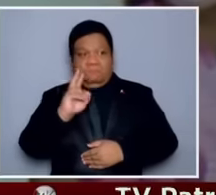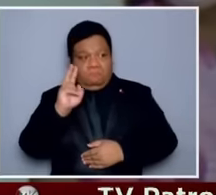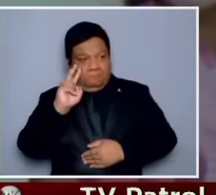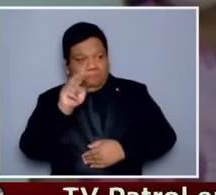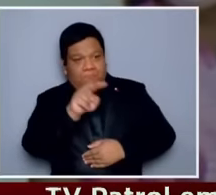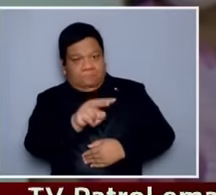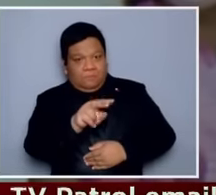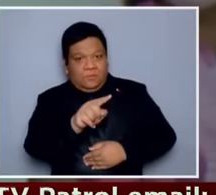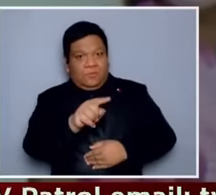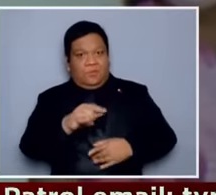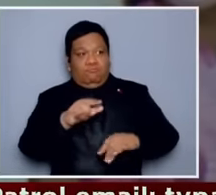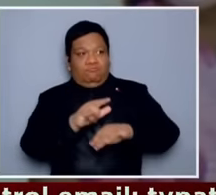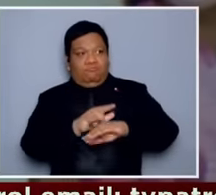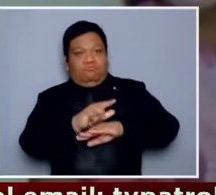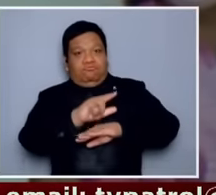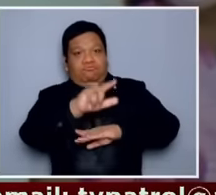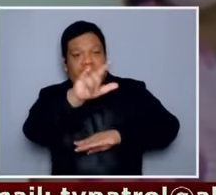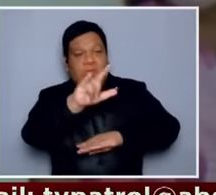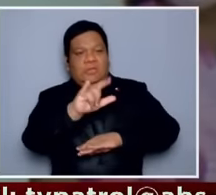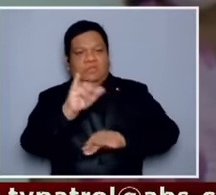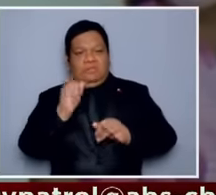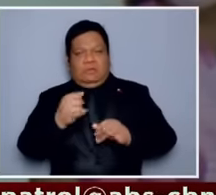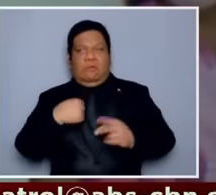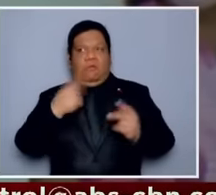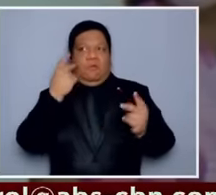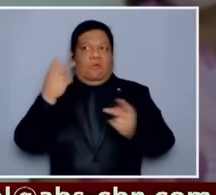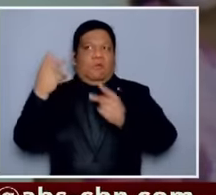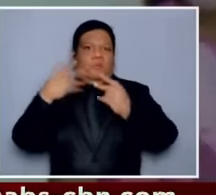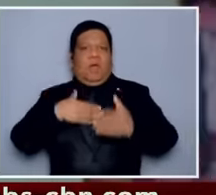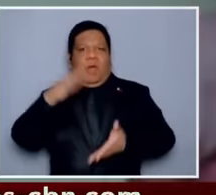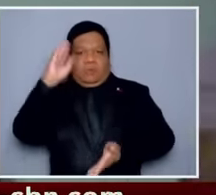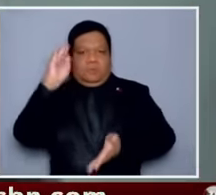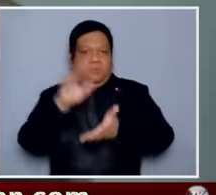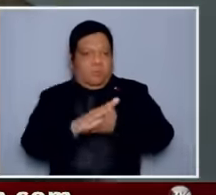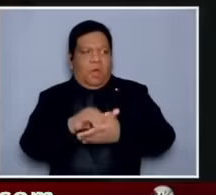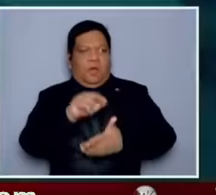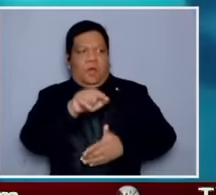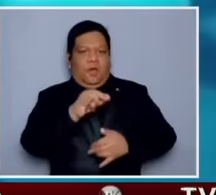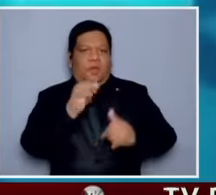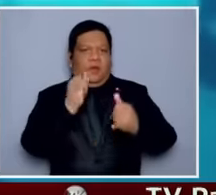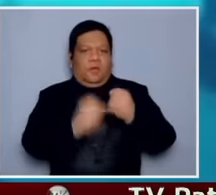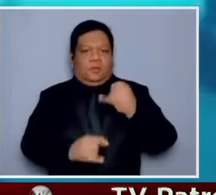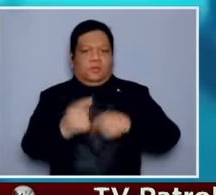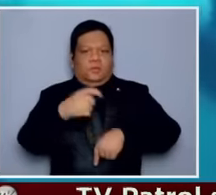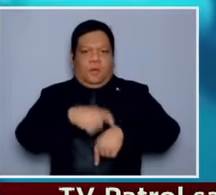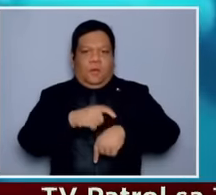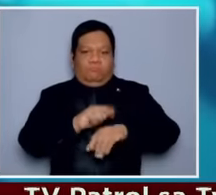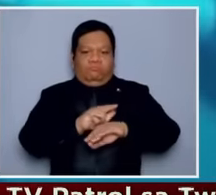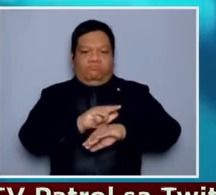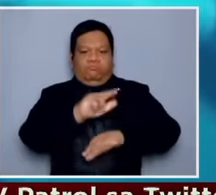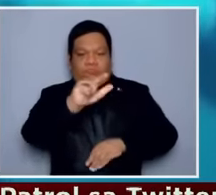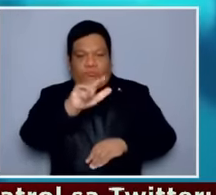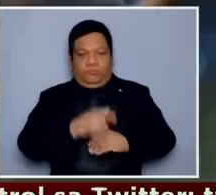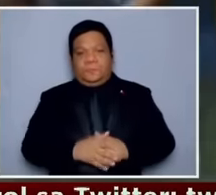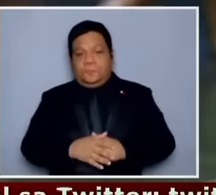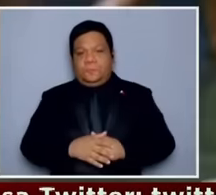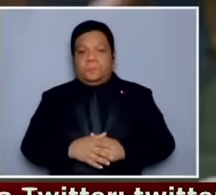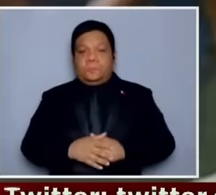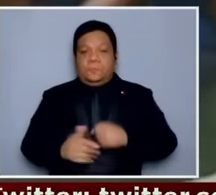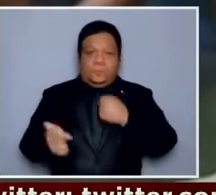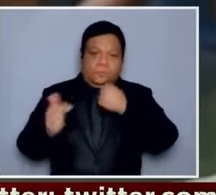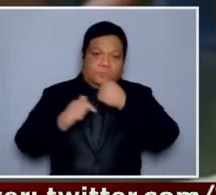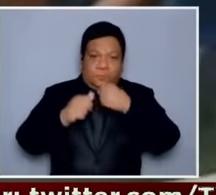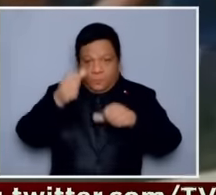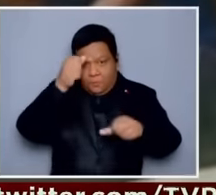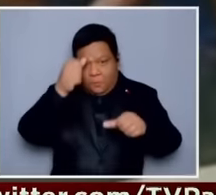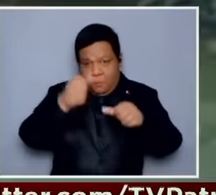ko. Kaya yung Masbate po, parating malapit sa puso ko. Nag-crash ang eroplanong sinasakyan ng kanyang